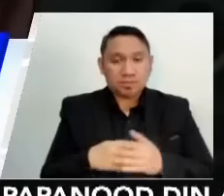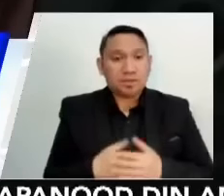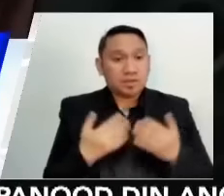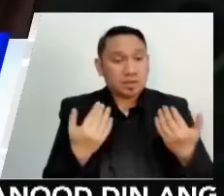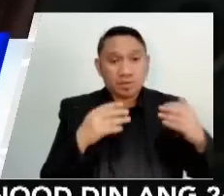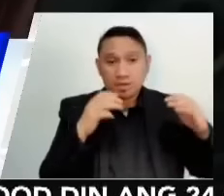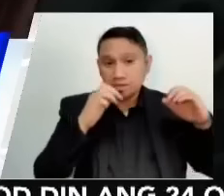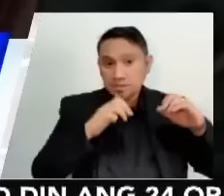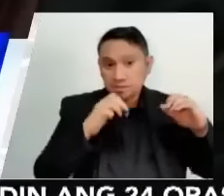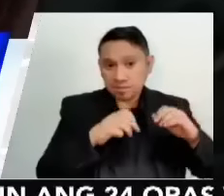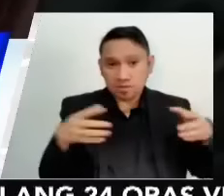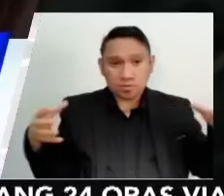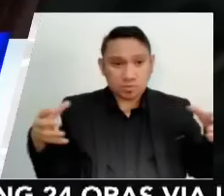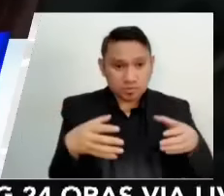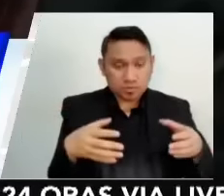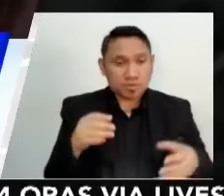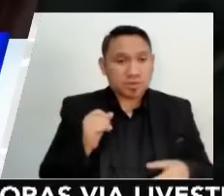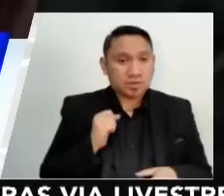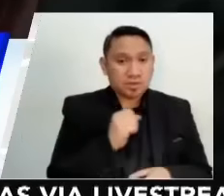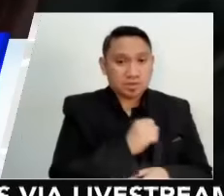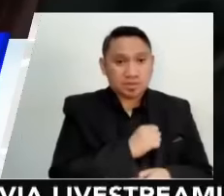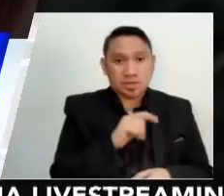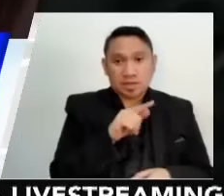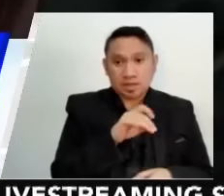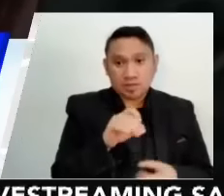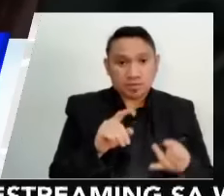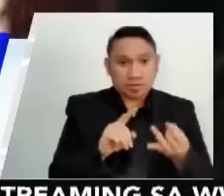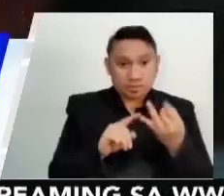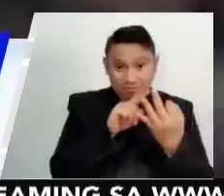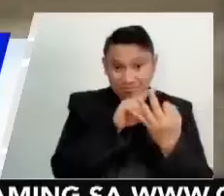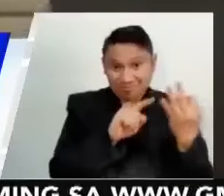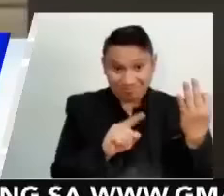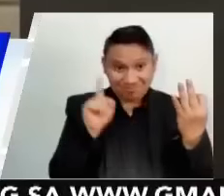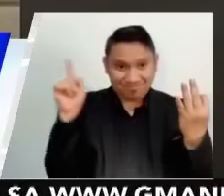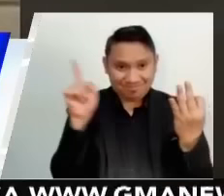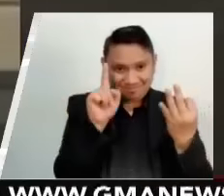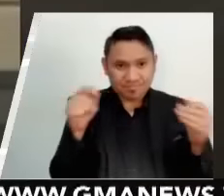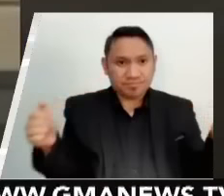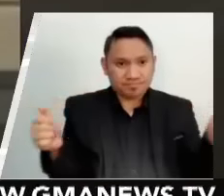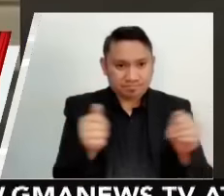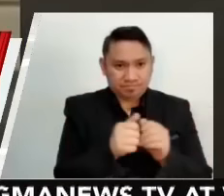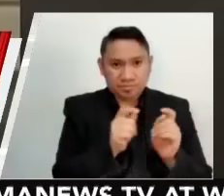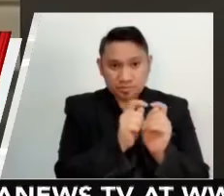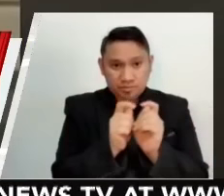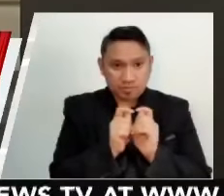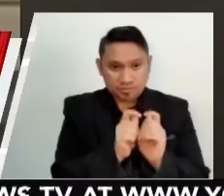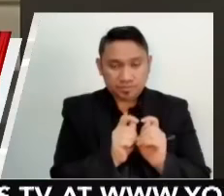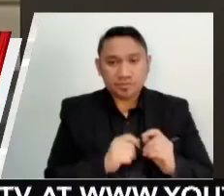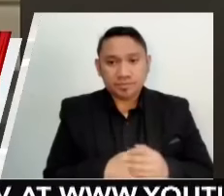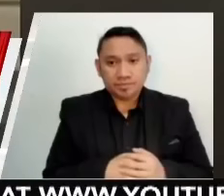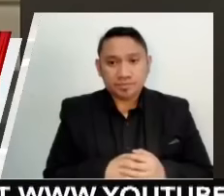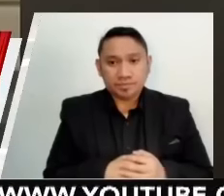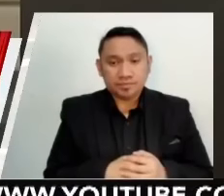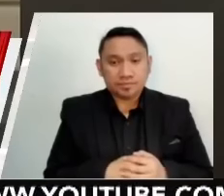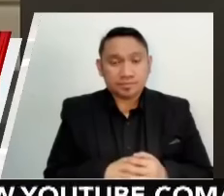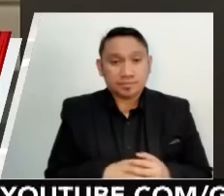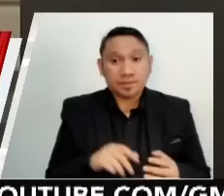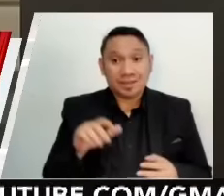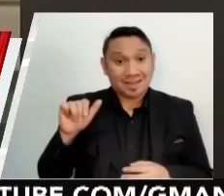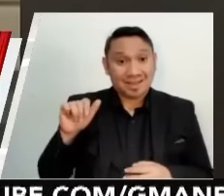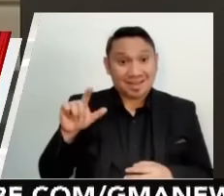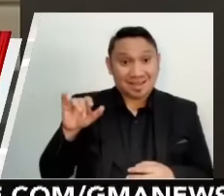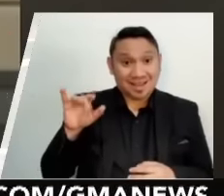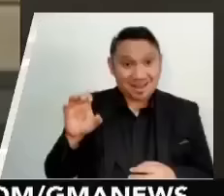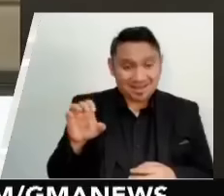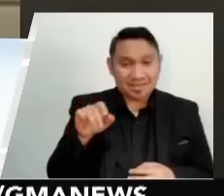magsasama sa Senate hearing sina Alice, Sheila Guo at Cassandra Leong. Itong pagdalo ni Alice Guo, ang objective namin